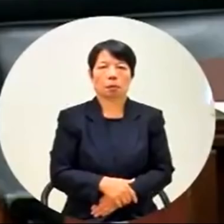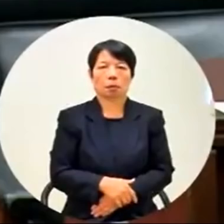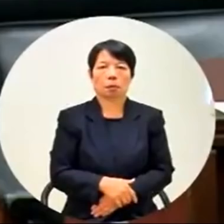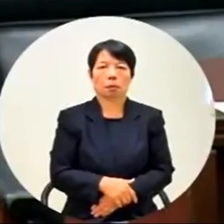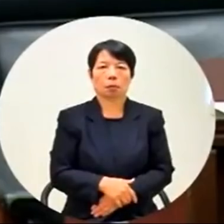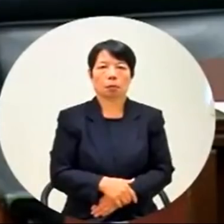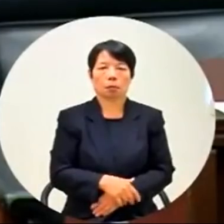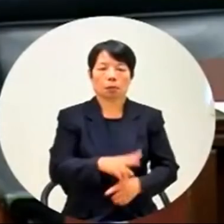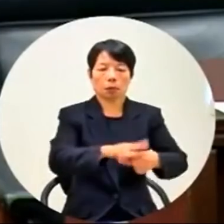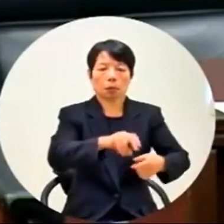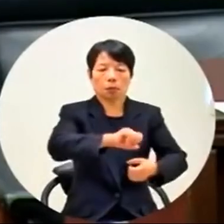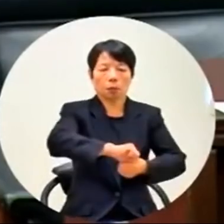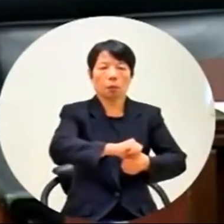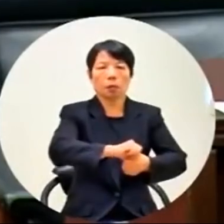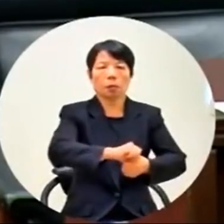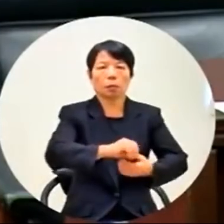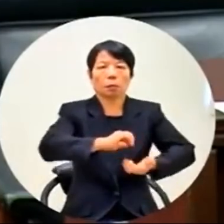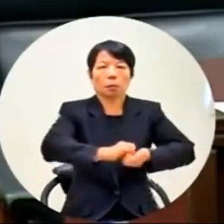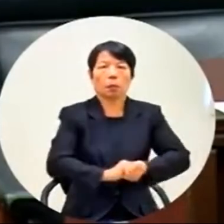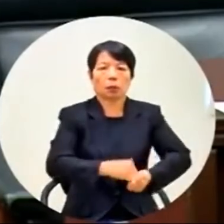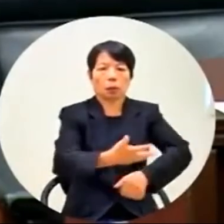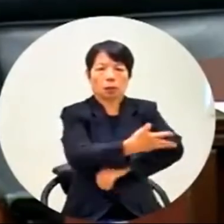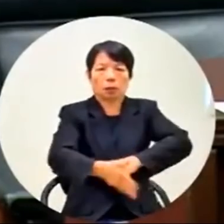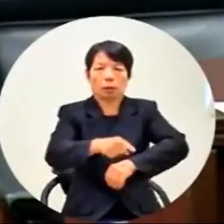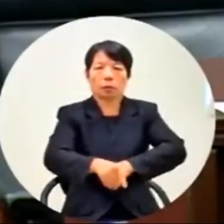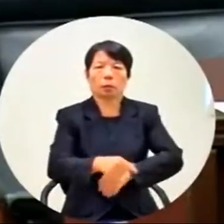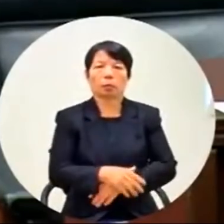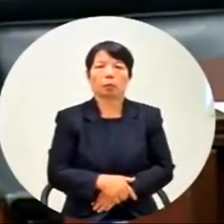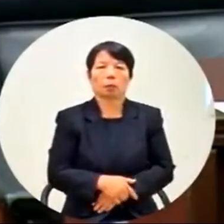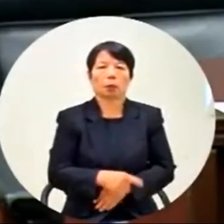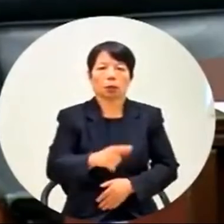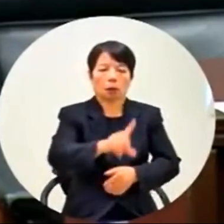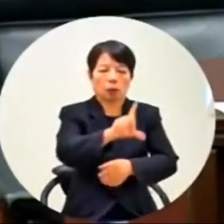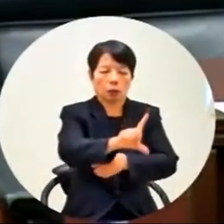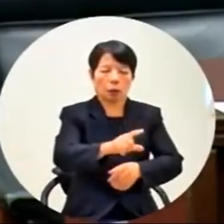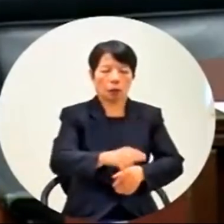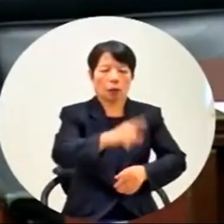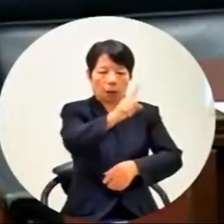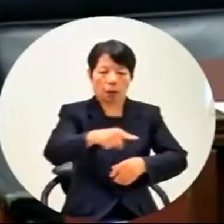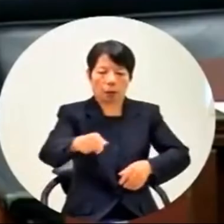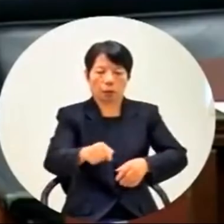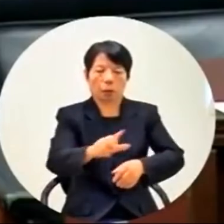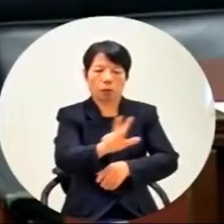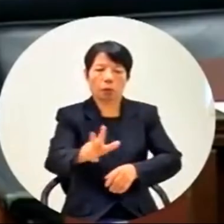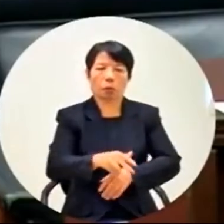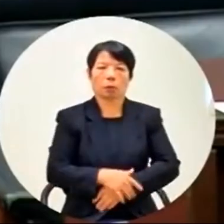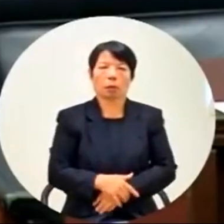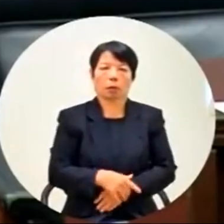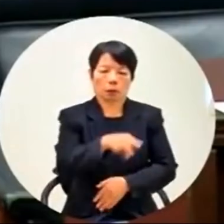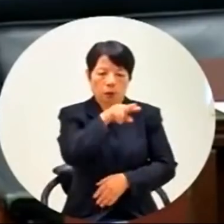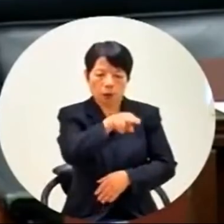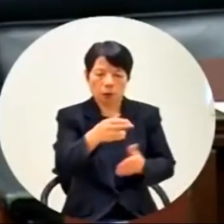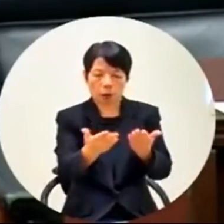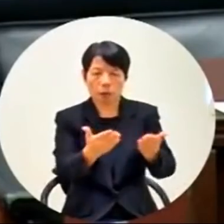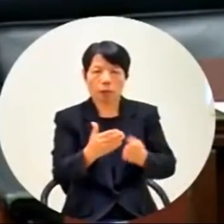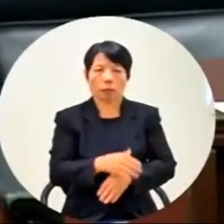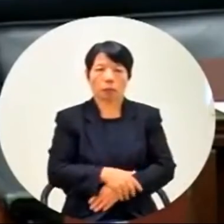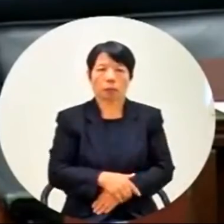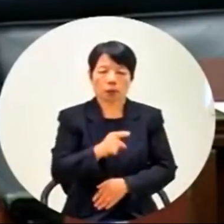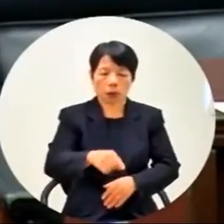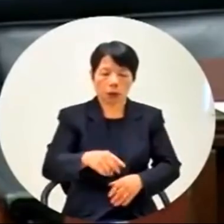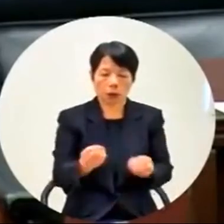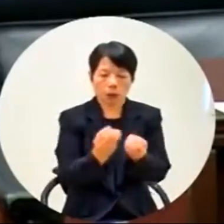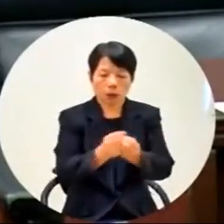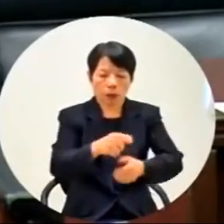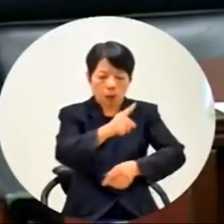还有我们茄萣大排整治计划，因为我们茄萣大排是个 L 型的，大家都看得到。目前的问题就是我们直角处，